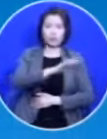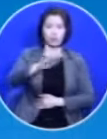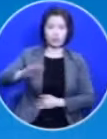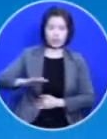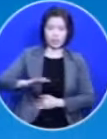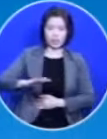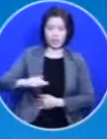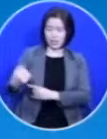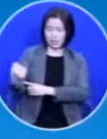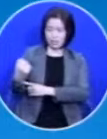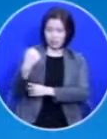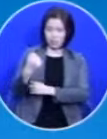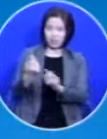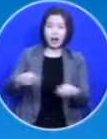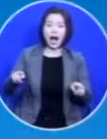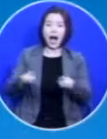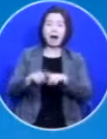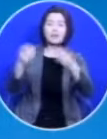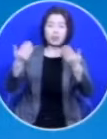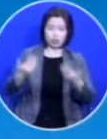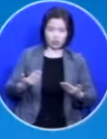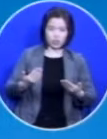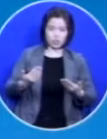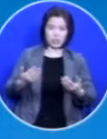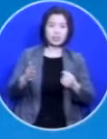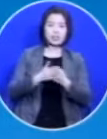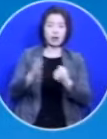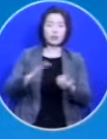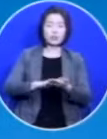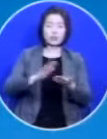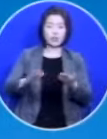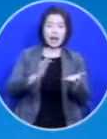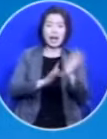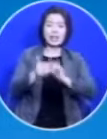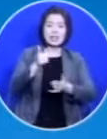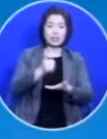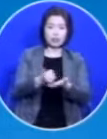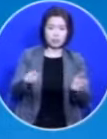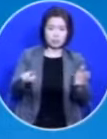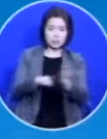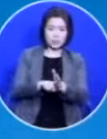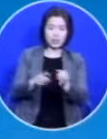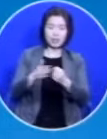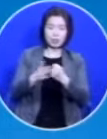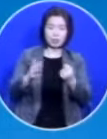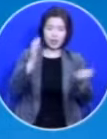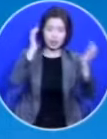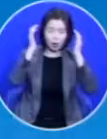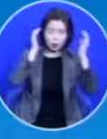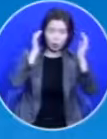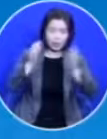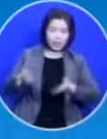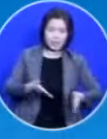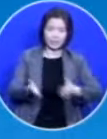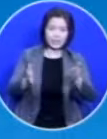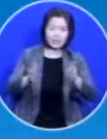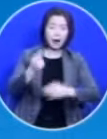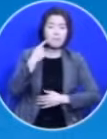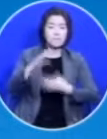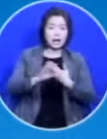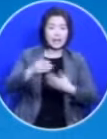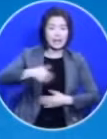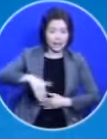반시에게 는 하나님이십니다 아 예수님을 믿기 때문에 고난의 길을 만약에 가야